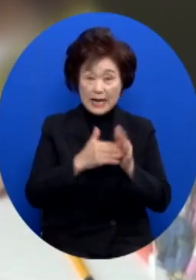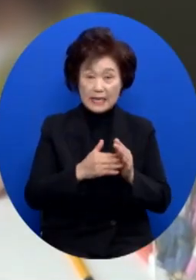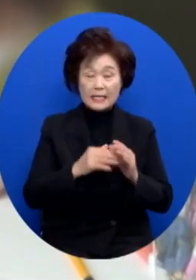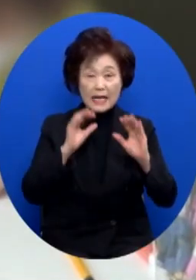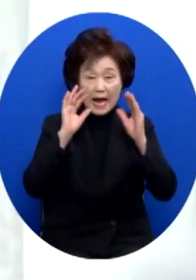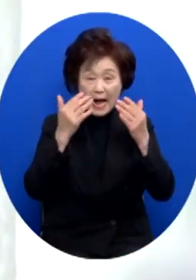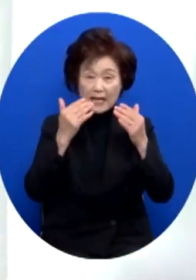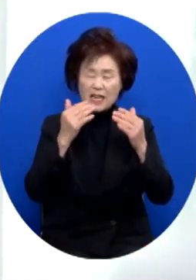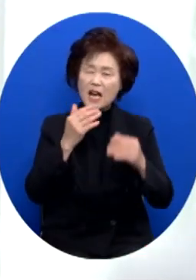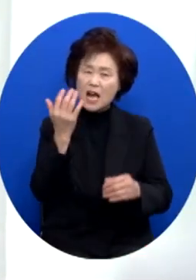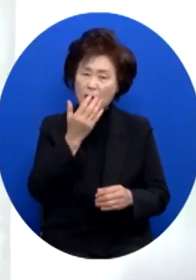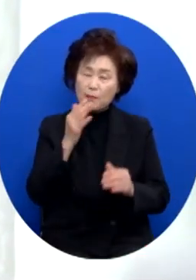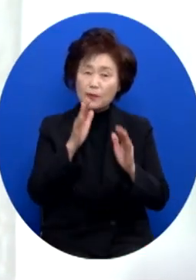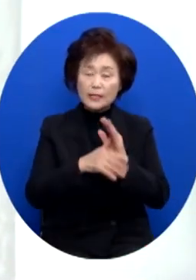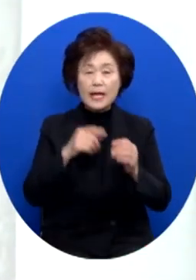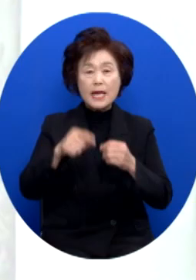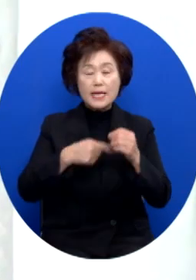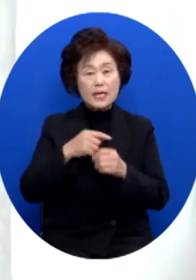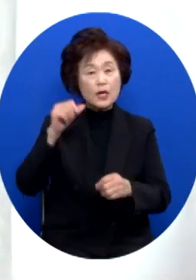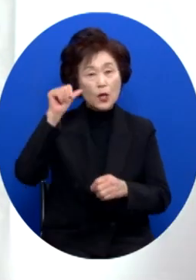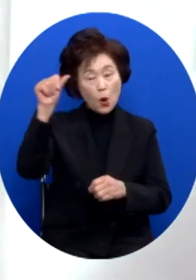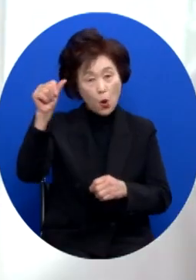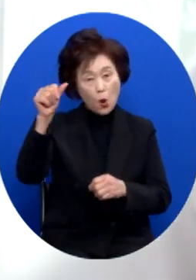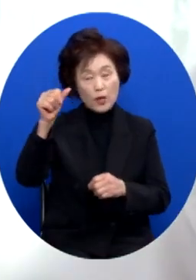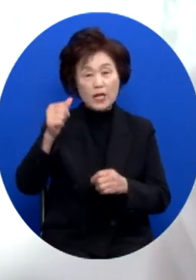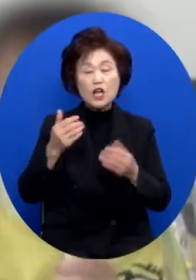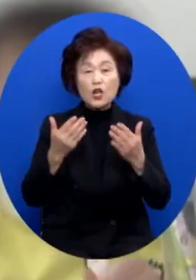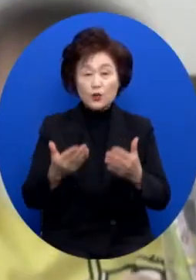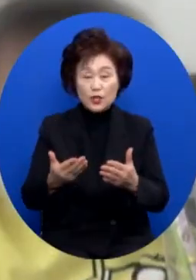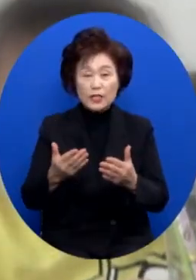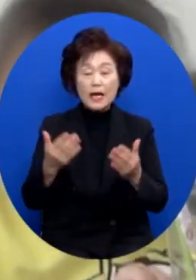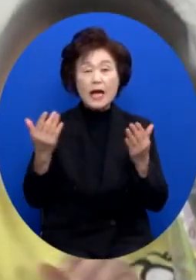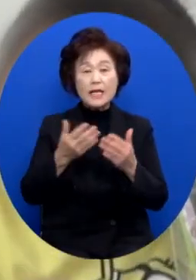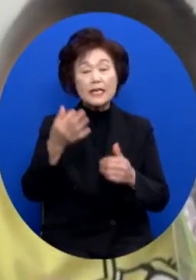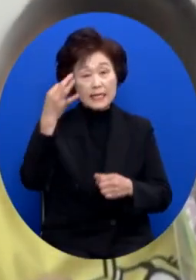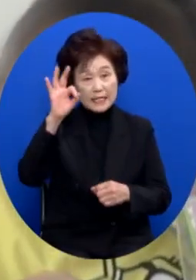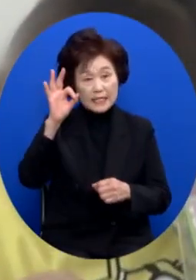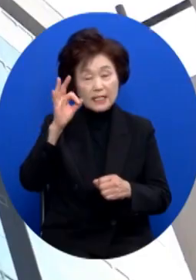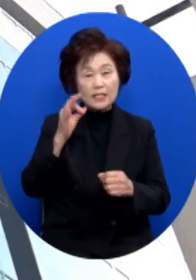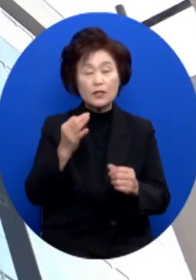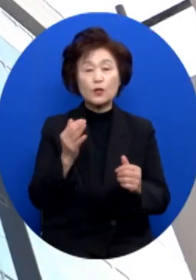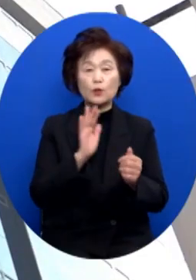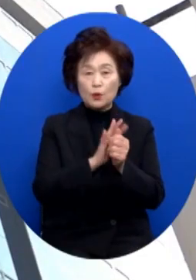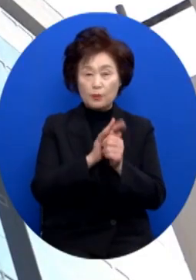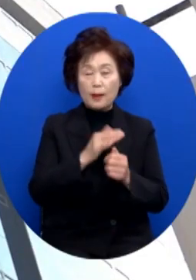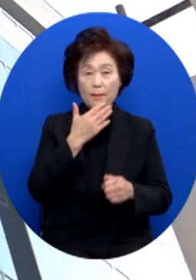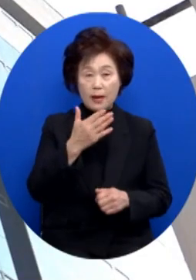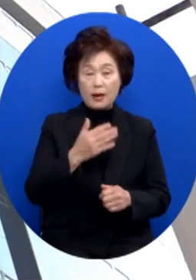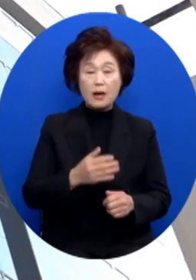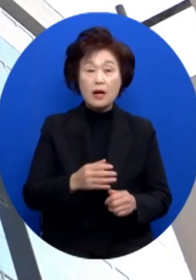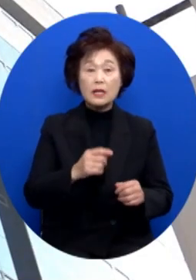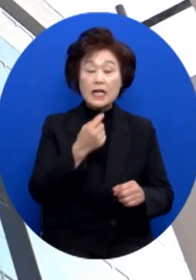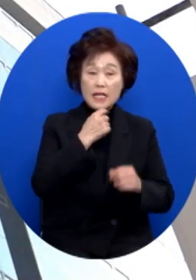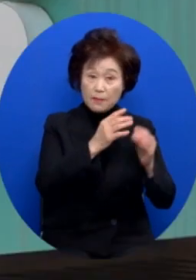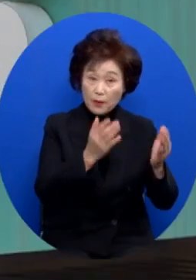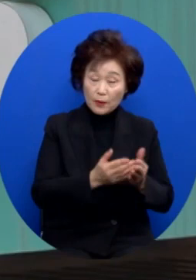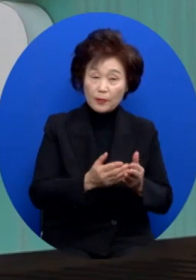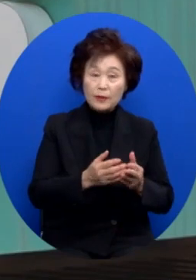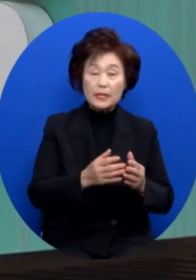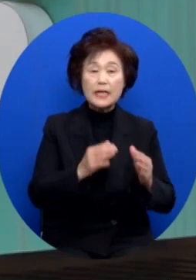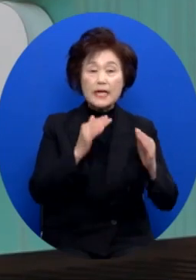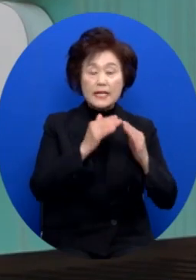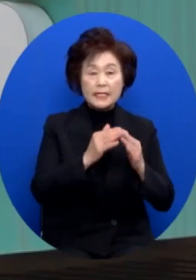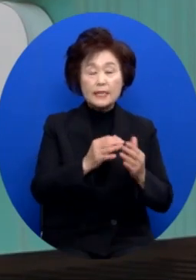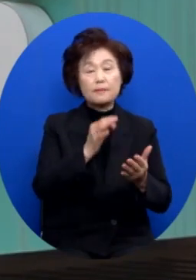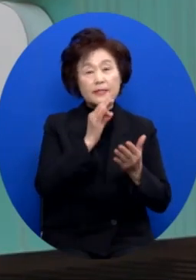아플 경우 1년에 5일 6급으로 자녀 돌봄 휴가를 약속했습니다 더불어민주당은 주거 자산